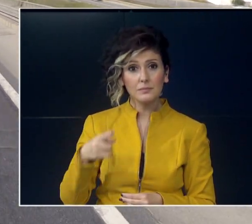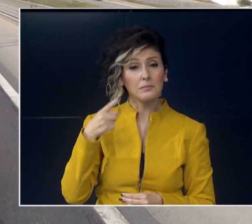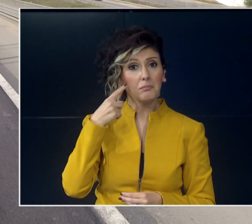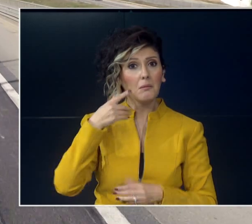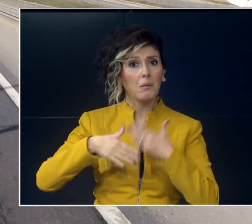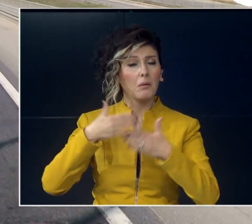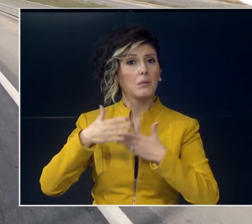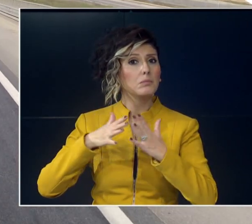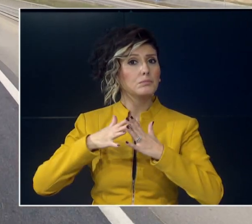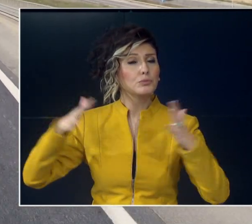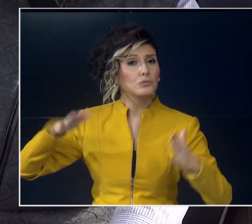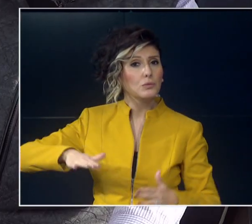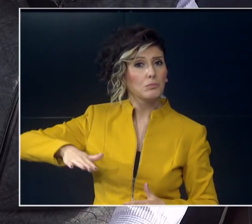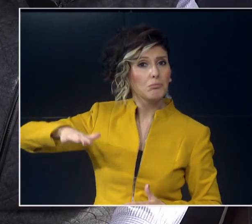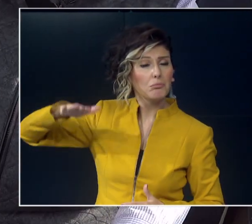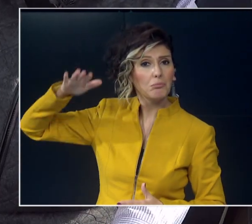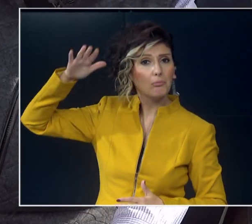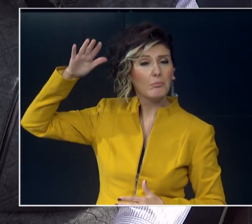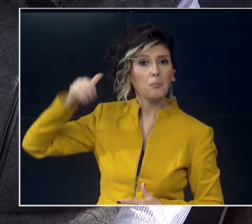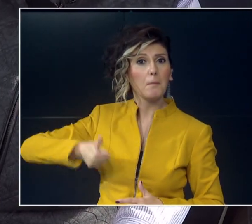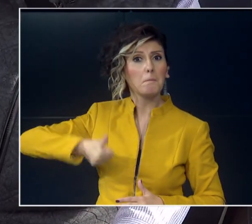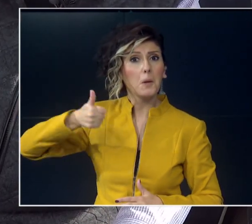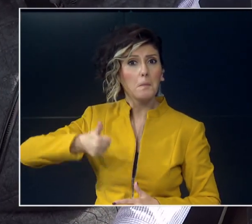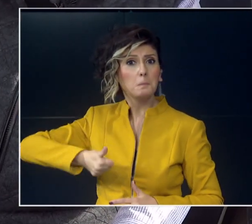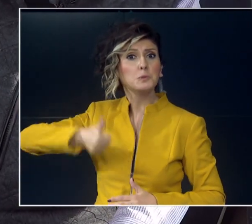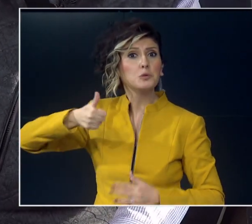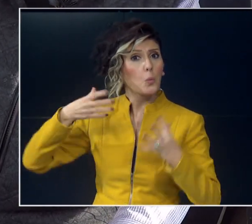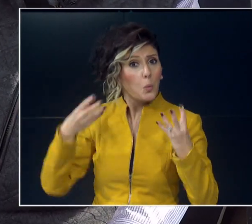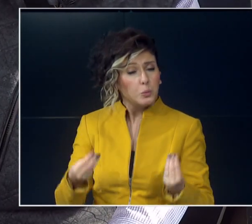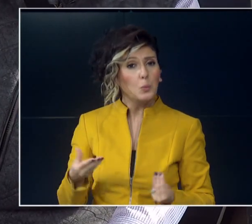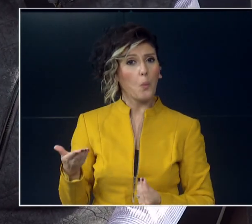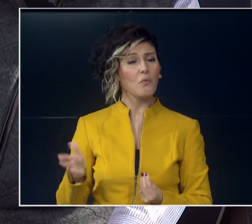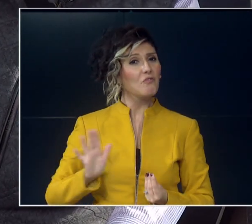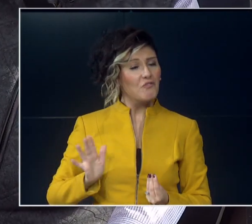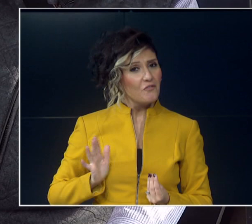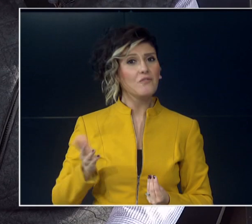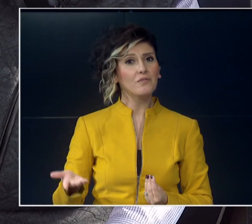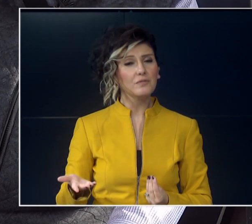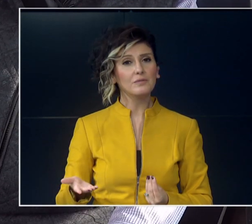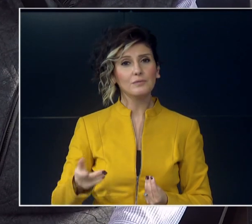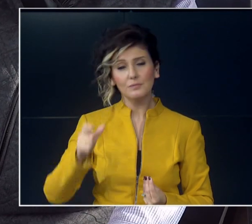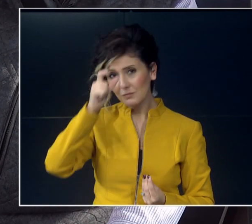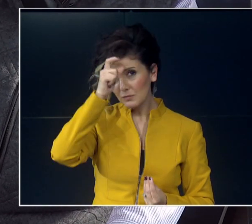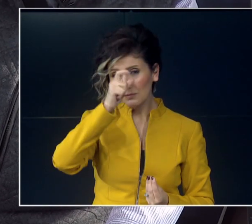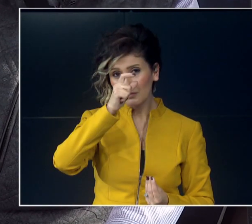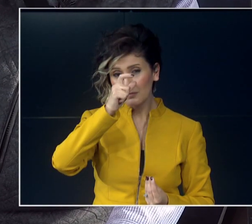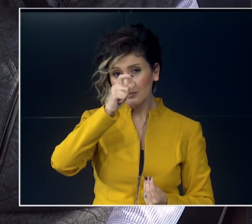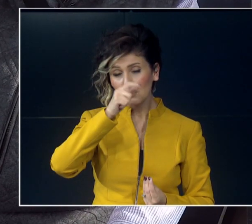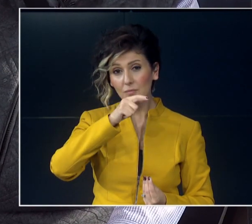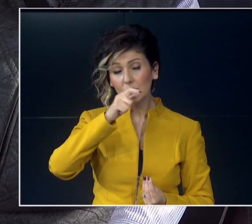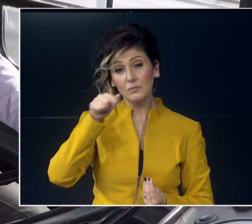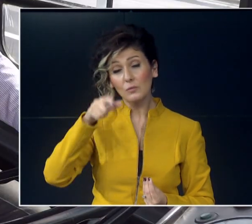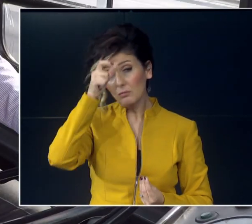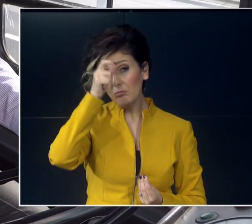yani. Büyüyor, bakan başbakan olabilirsin. Yani Türkiye ümit, çalışkan lazım.